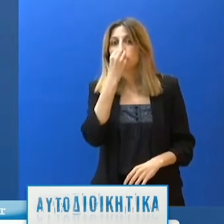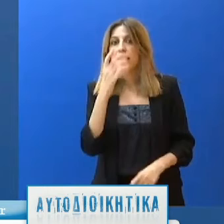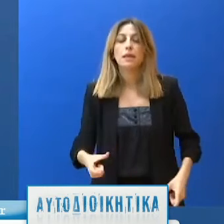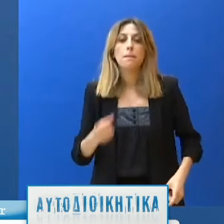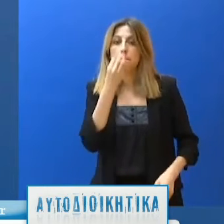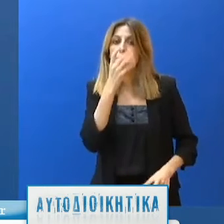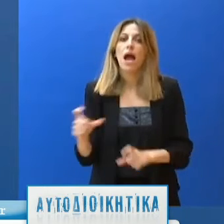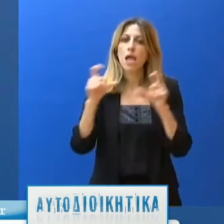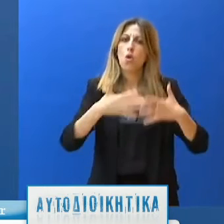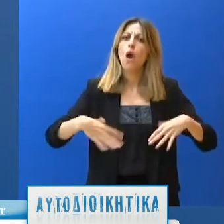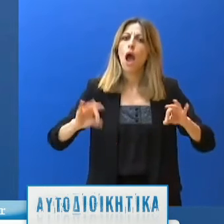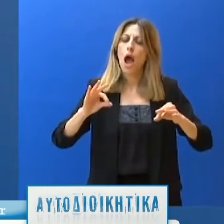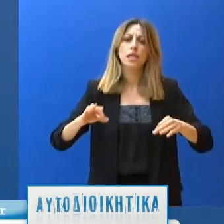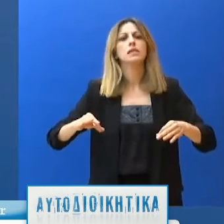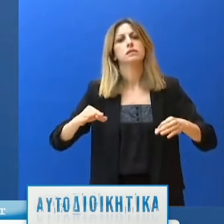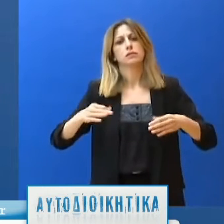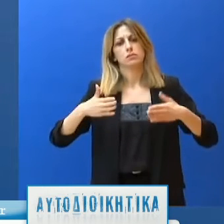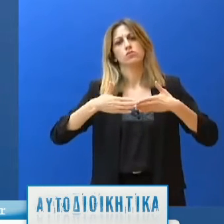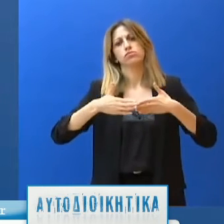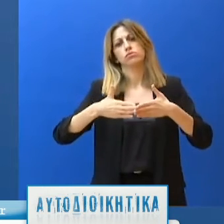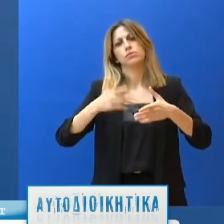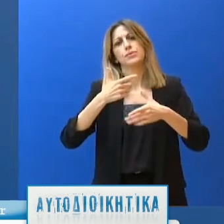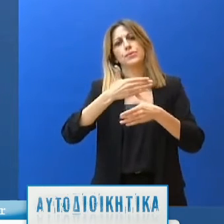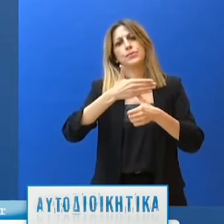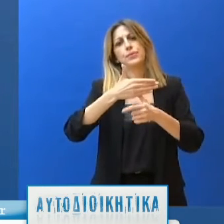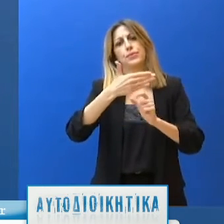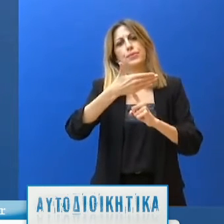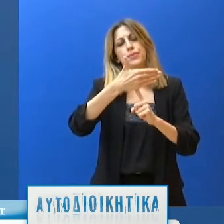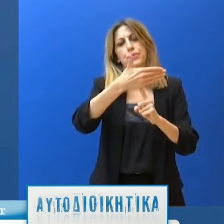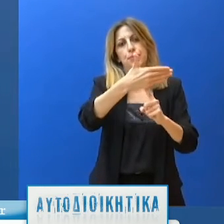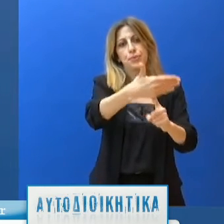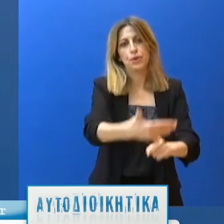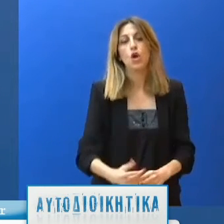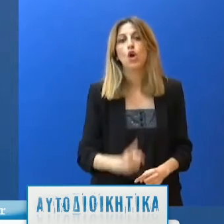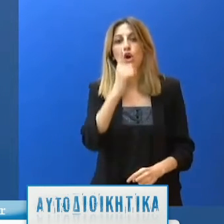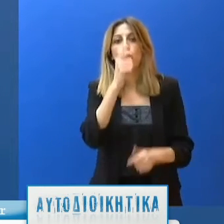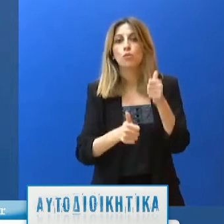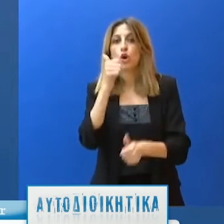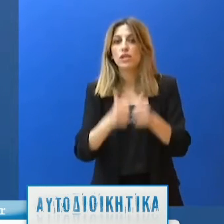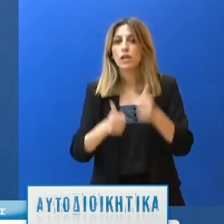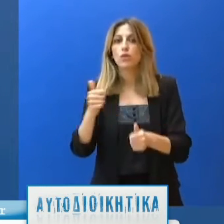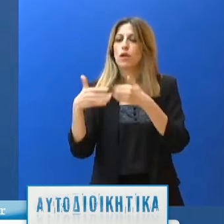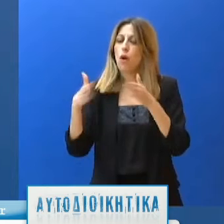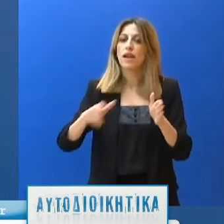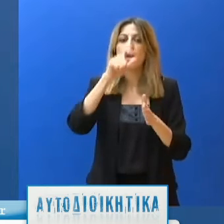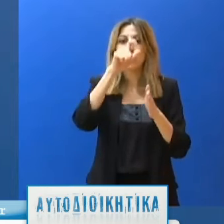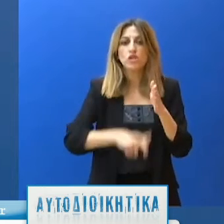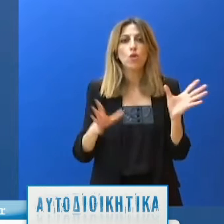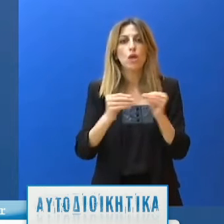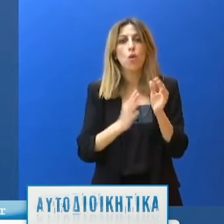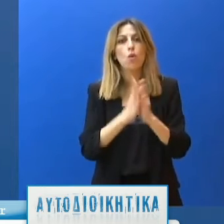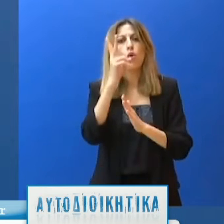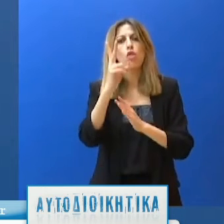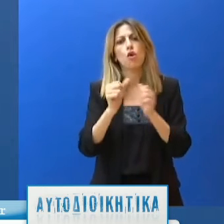ξεκινά το Yachting. Την Παρασκευή, 1η Ιουνίου, ανοίγουν τα ξενοδοχεία 12μηνης λειτουργίας και οι χώροι